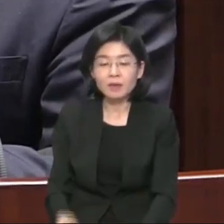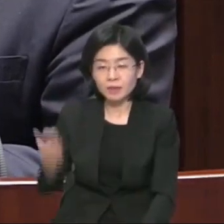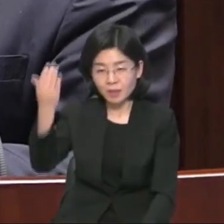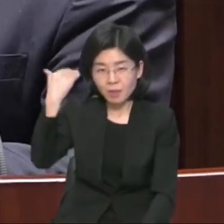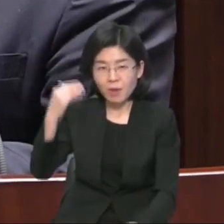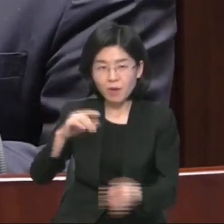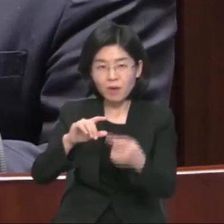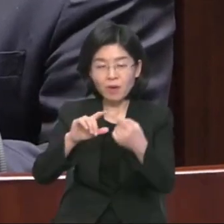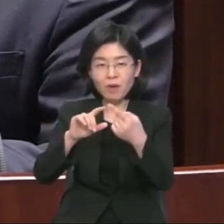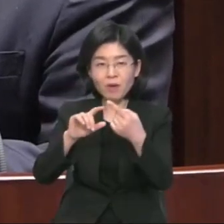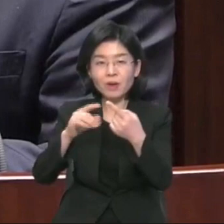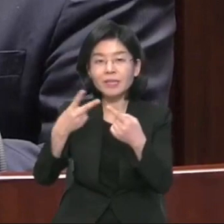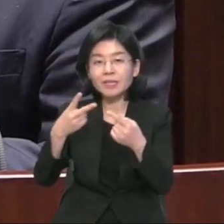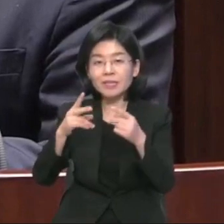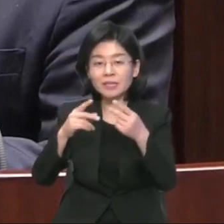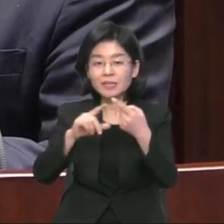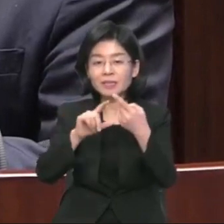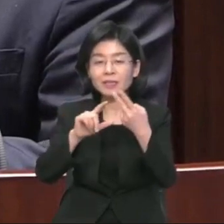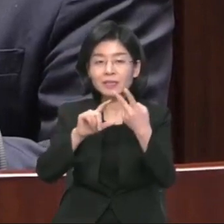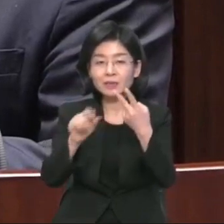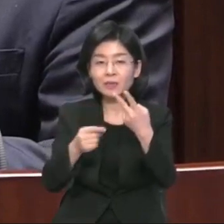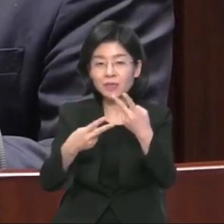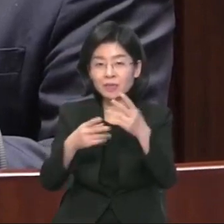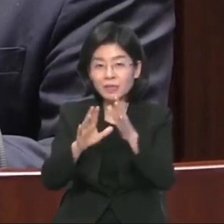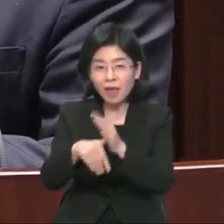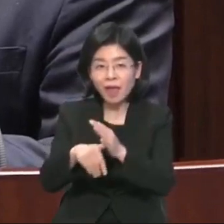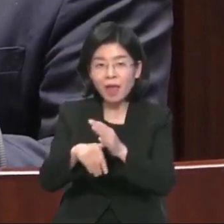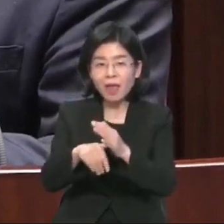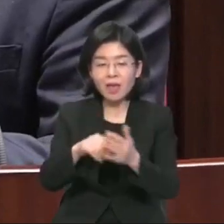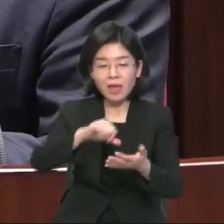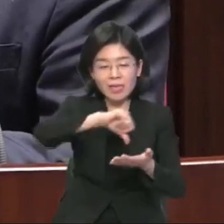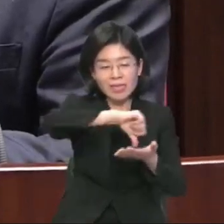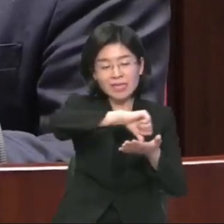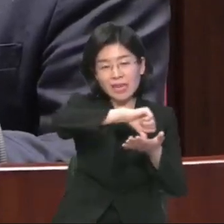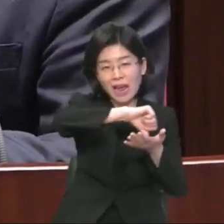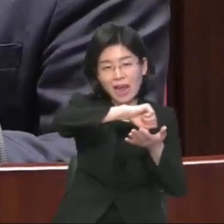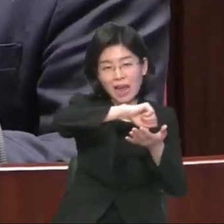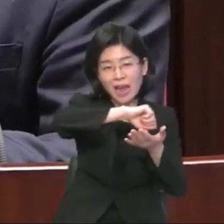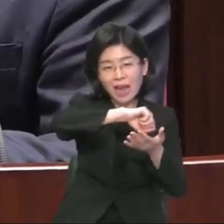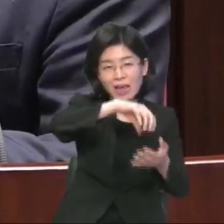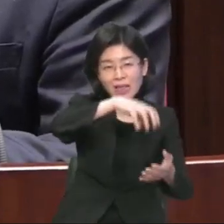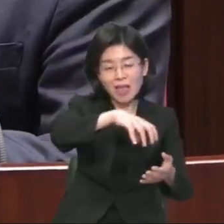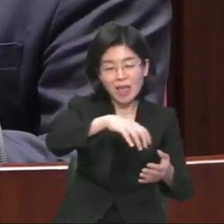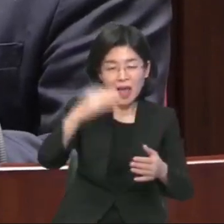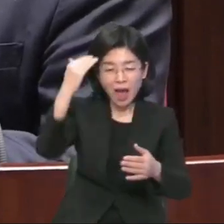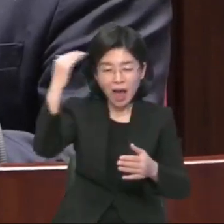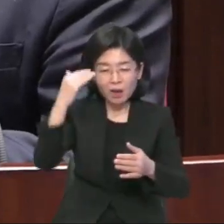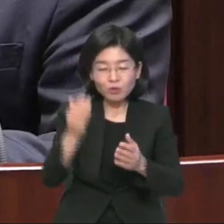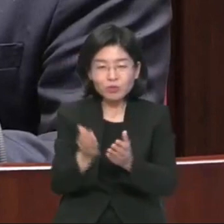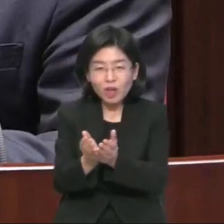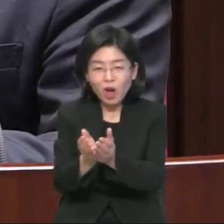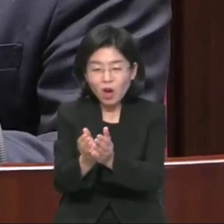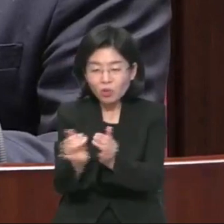억류됐던 선원에 대해서 이란에서 억류 해제 결정을 했습니다. 지금 어떻게 진행되어 가고 있나요?